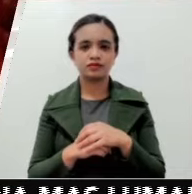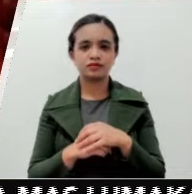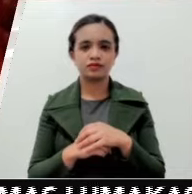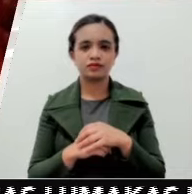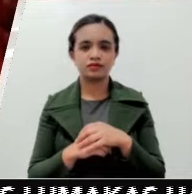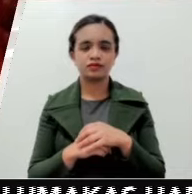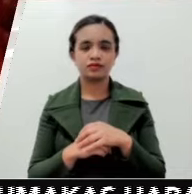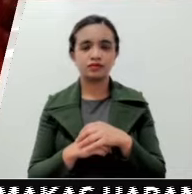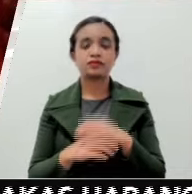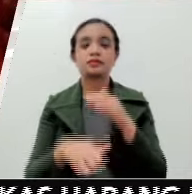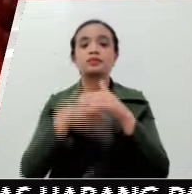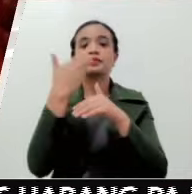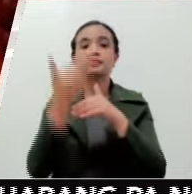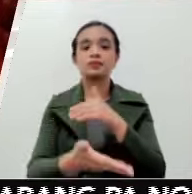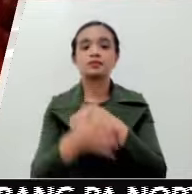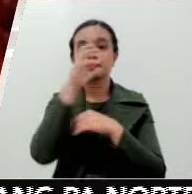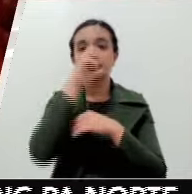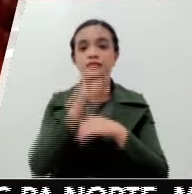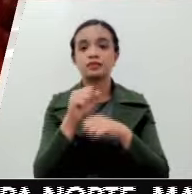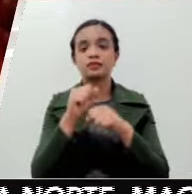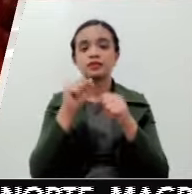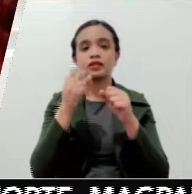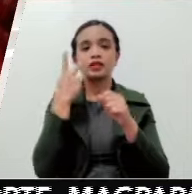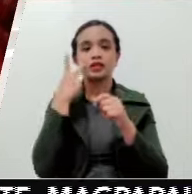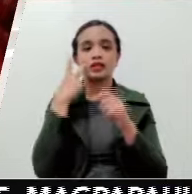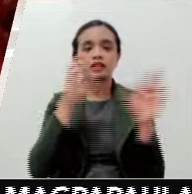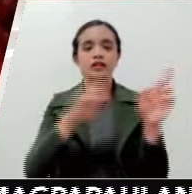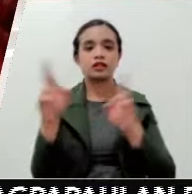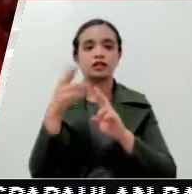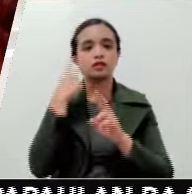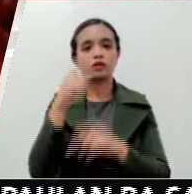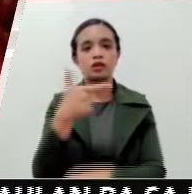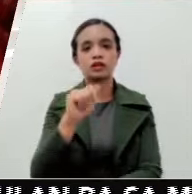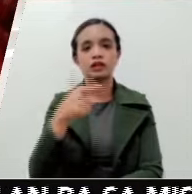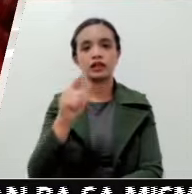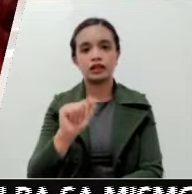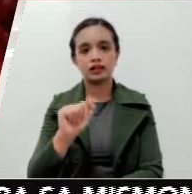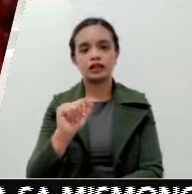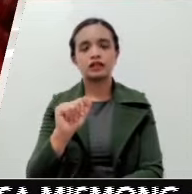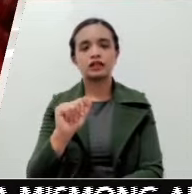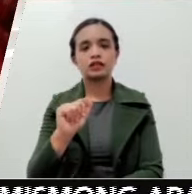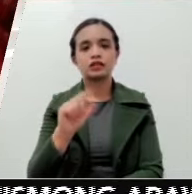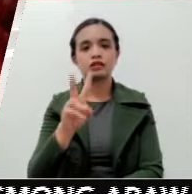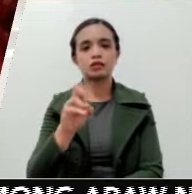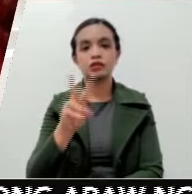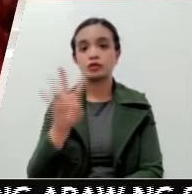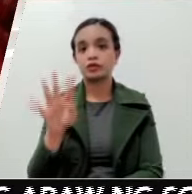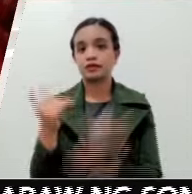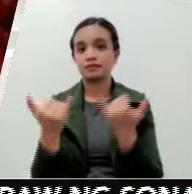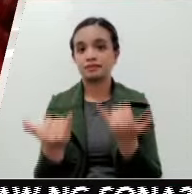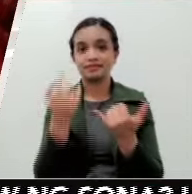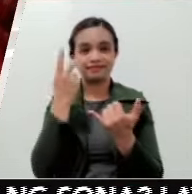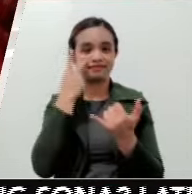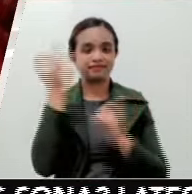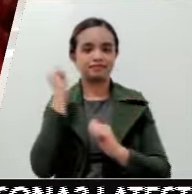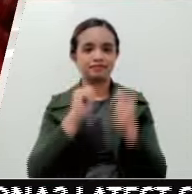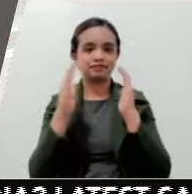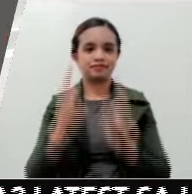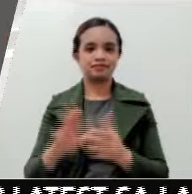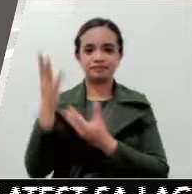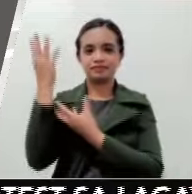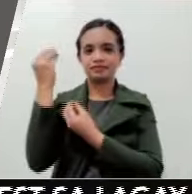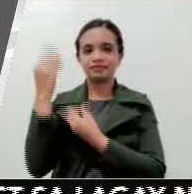All systems go na para sa Sparkling GMA Gala 2024 tonight. Silipin natin ang preps ng mga Kapuso Stars sa chika ni Aubrey Carampel.